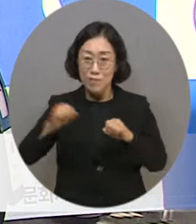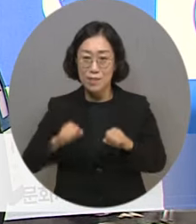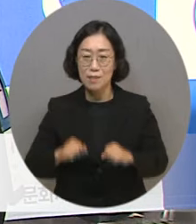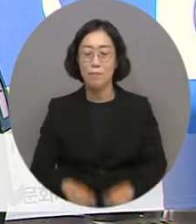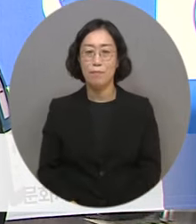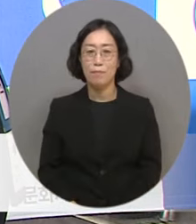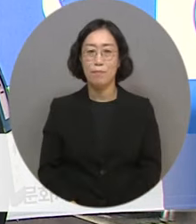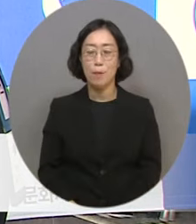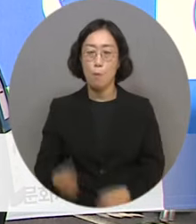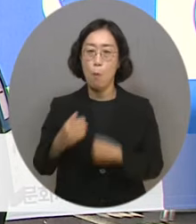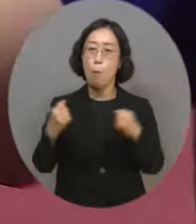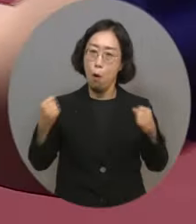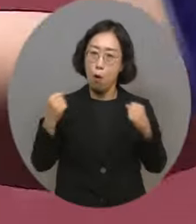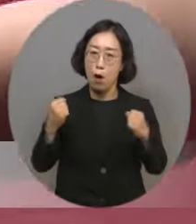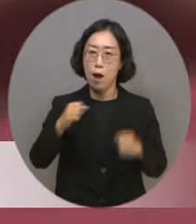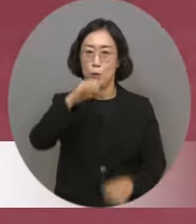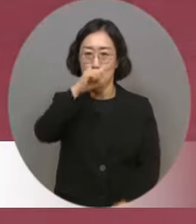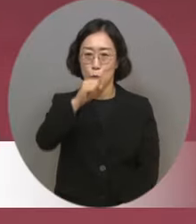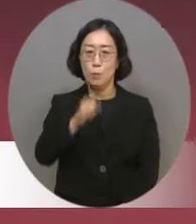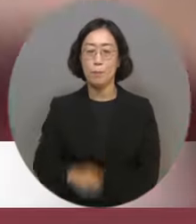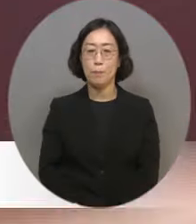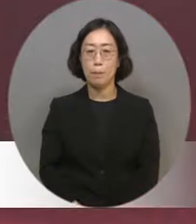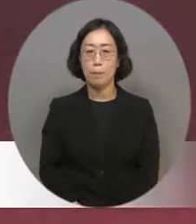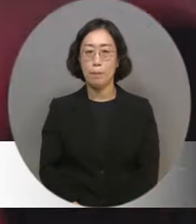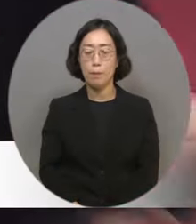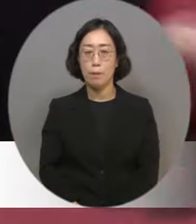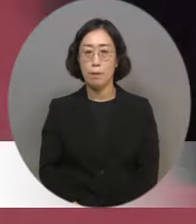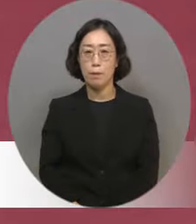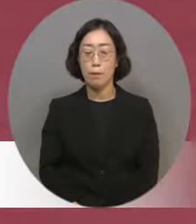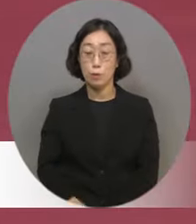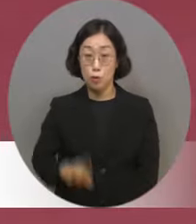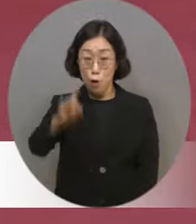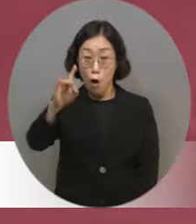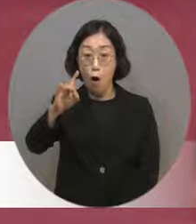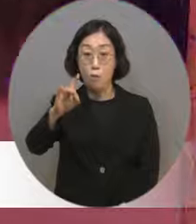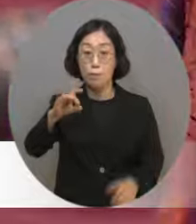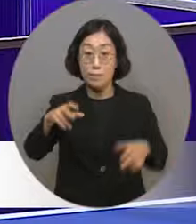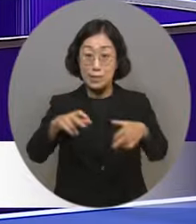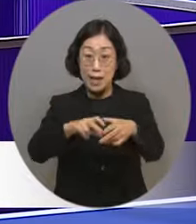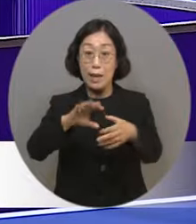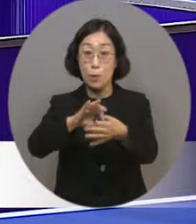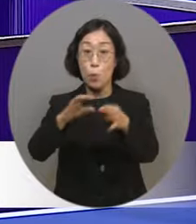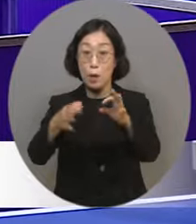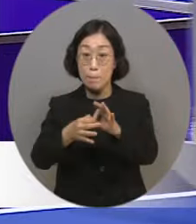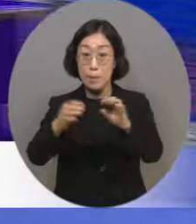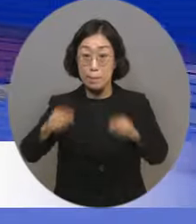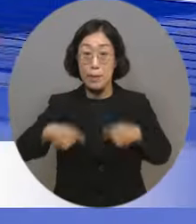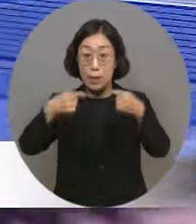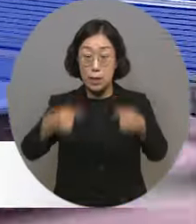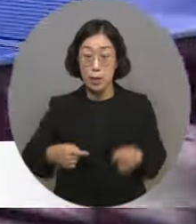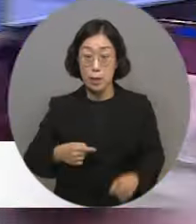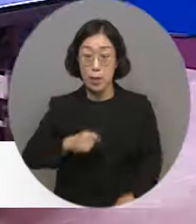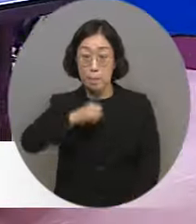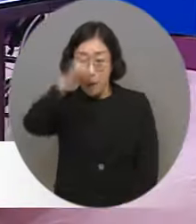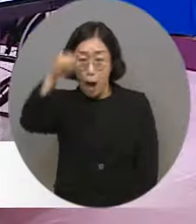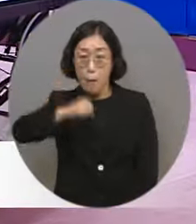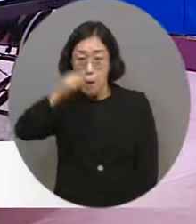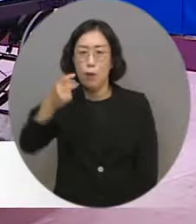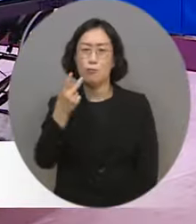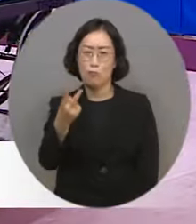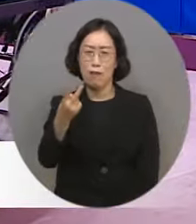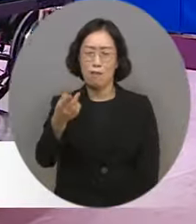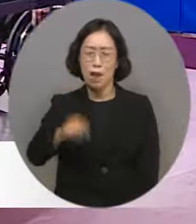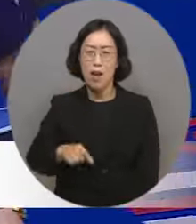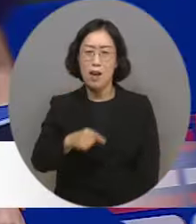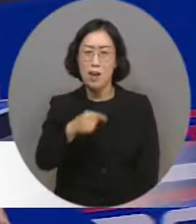또 그리고 몸이 건강해지더라고요. 약간. 이후 마주하게 된 첫 패럴림픽 무대. 두 개의 메달을 따냈지만 금메달을